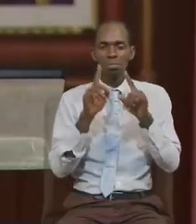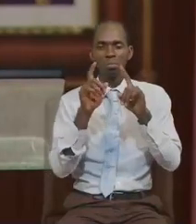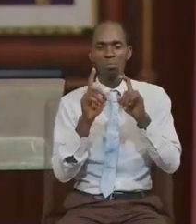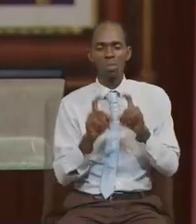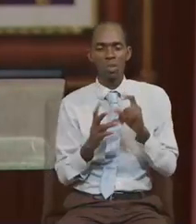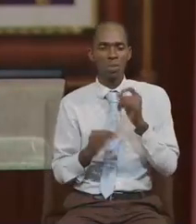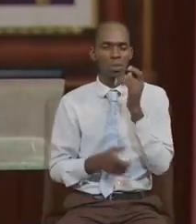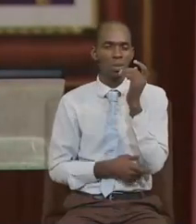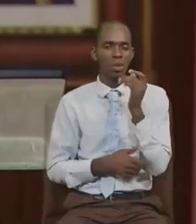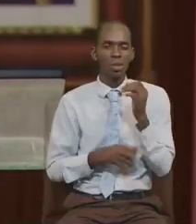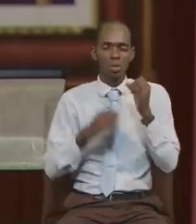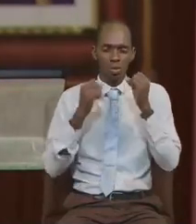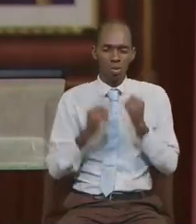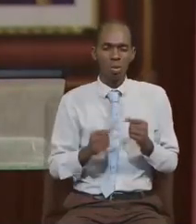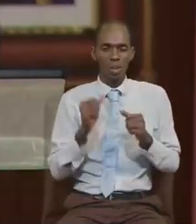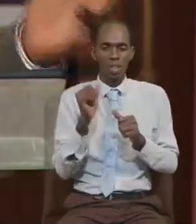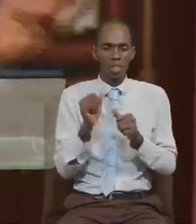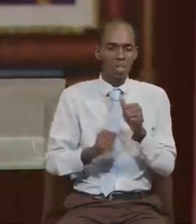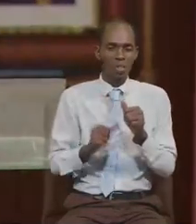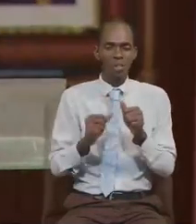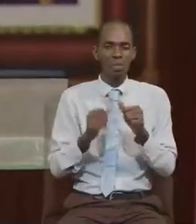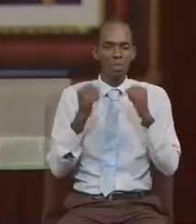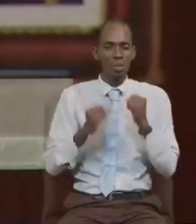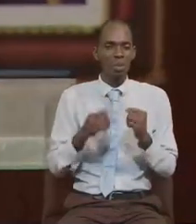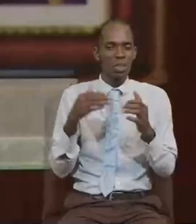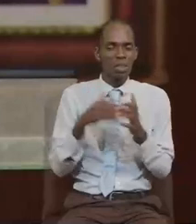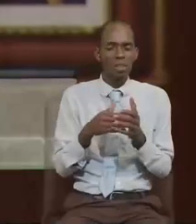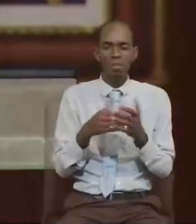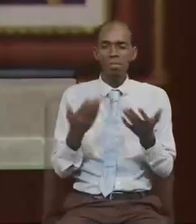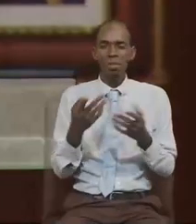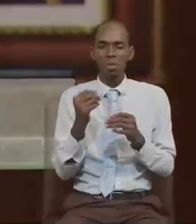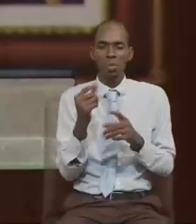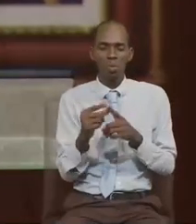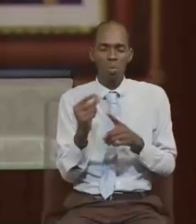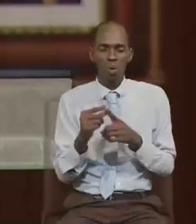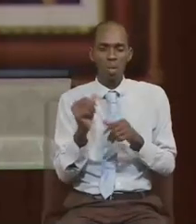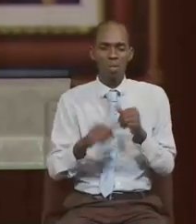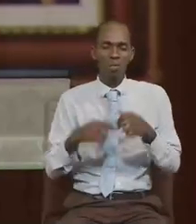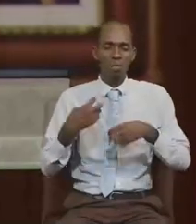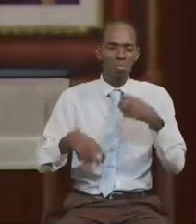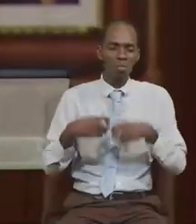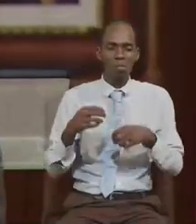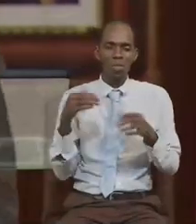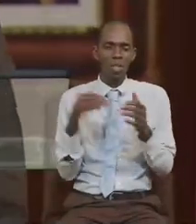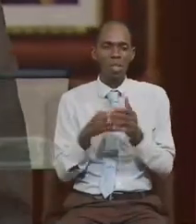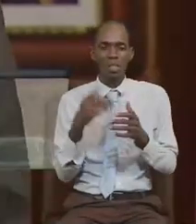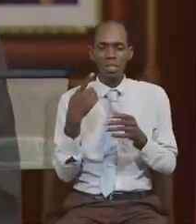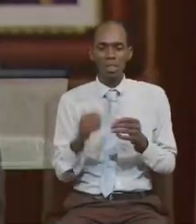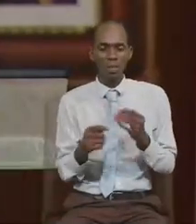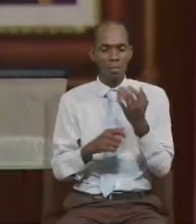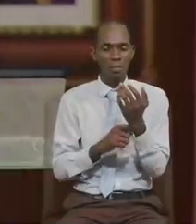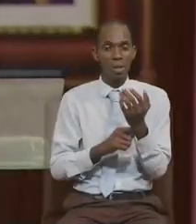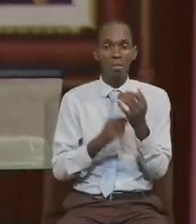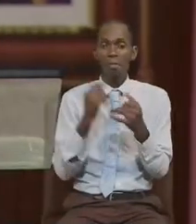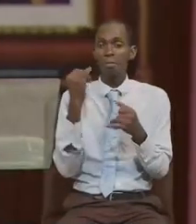toutes les épreuves, les difficultés. Fort contre le monde. Et fort contre la chair. Au